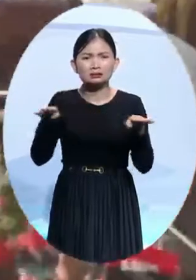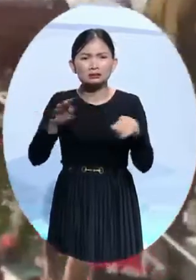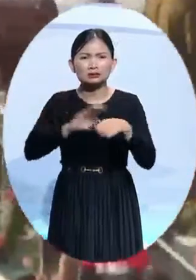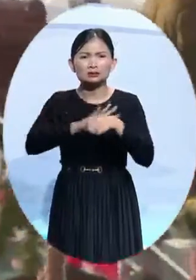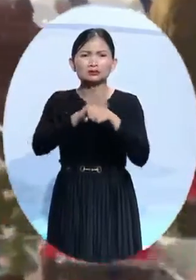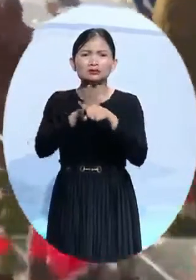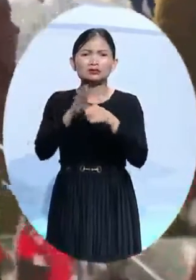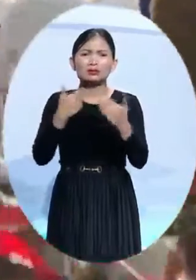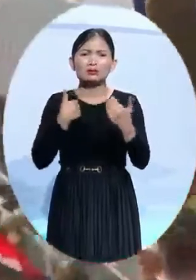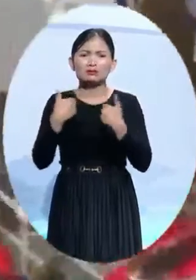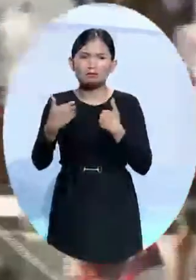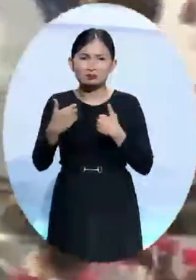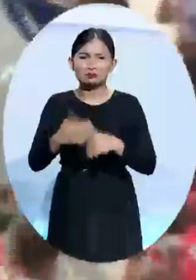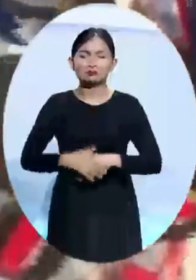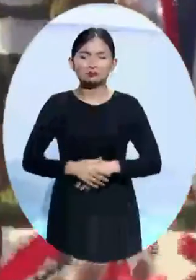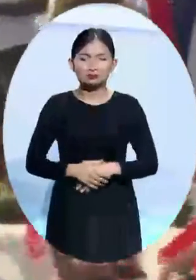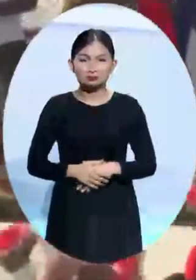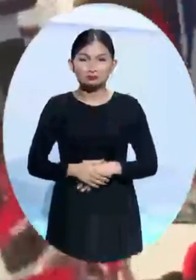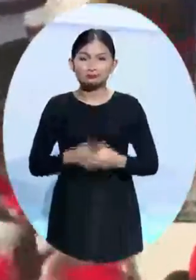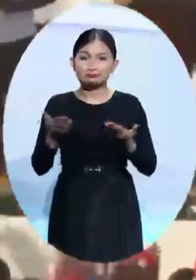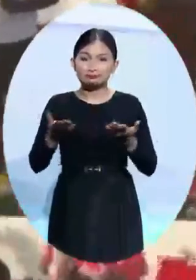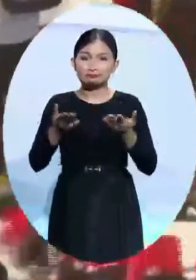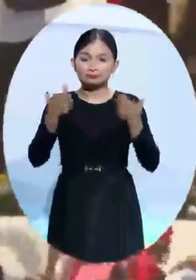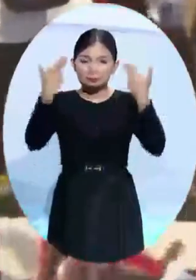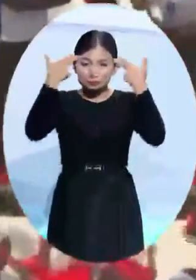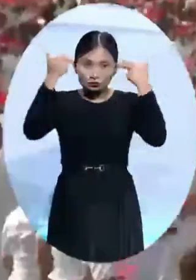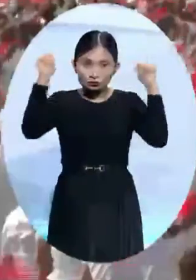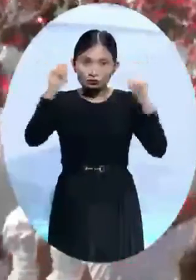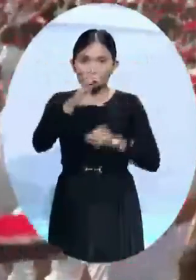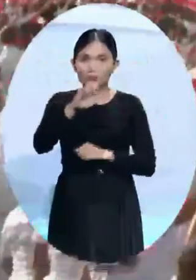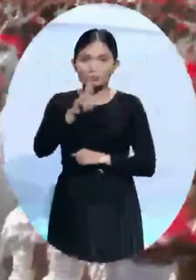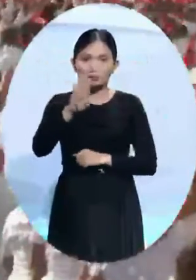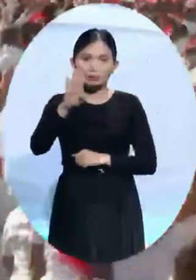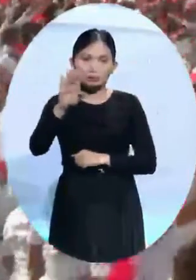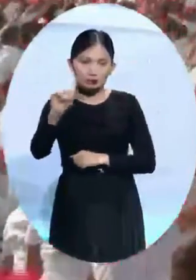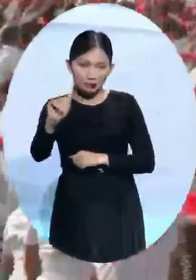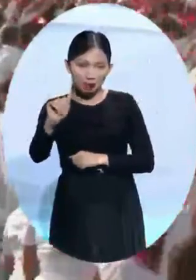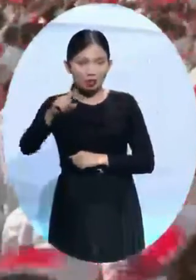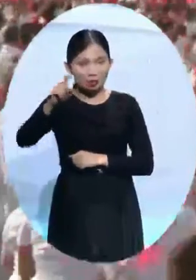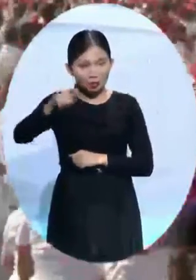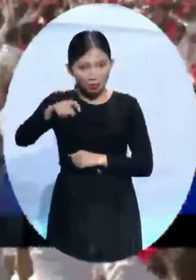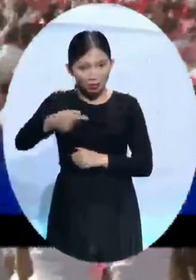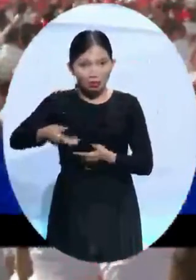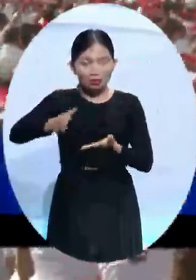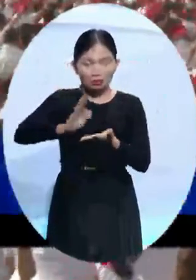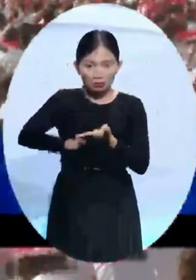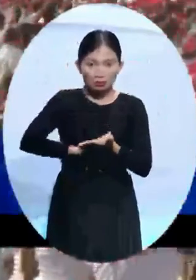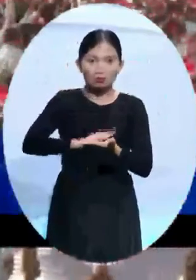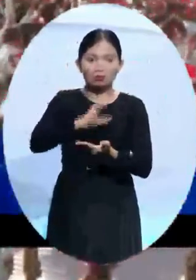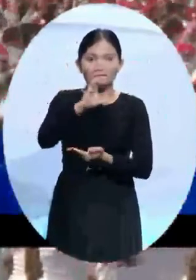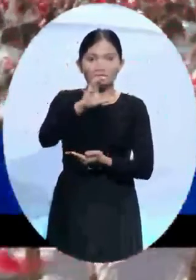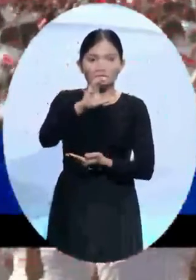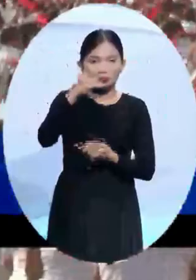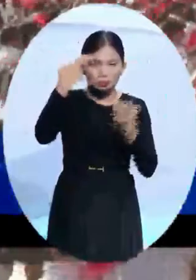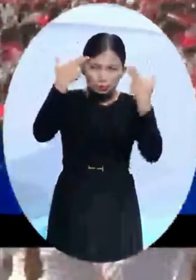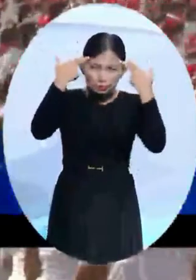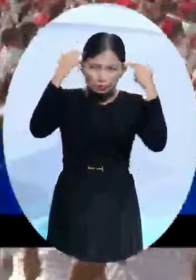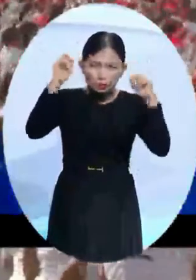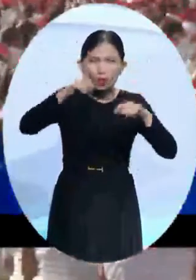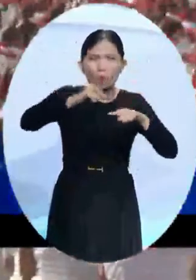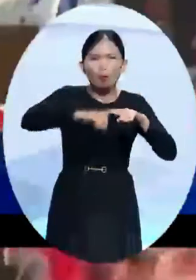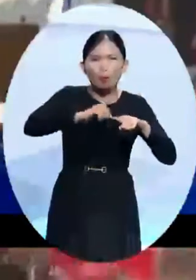Tham dự buổi lễ long trọng này có Chủ tịch Cuba Miguel Díaz-Canel và cựu Chủ tịch Raúl Castro. Phát biểu tại buổi lễ, Chủ